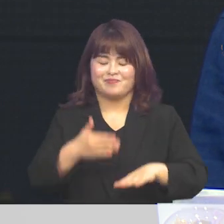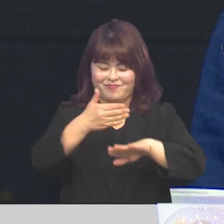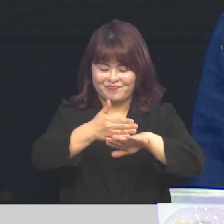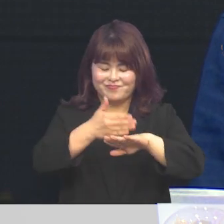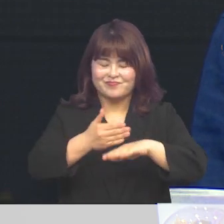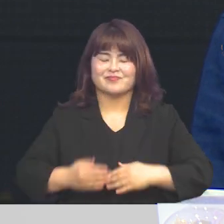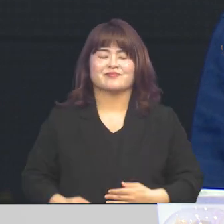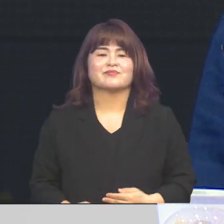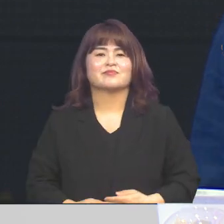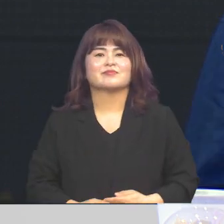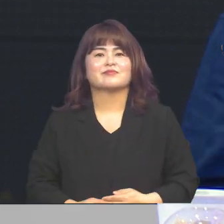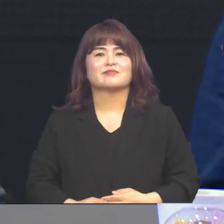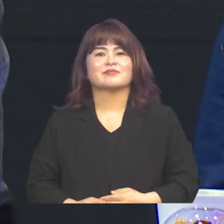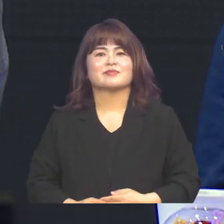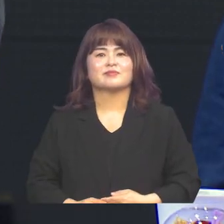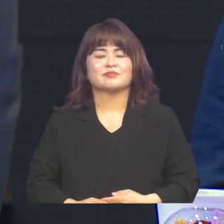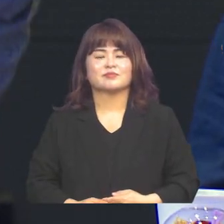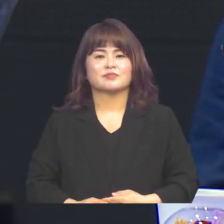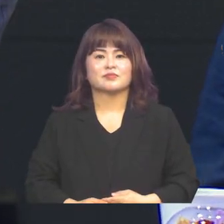좋겠습니다. 감사합니다.